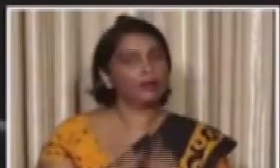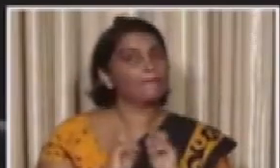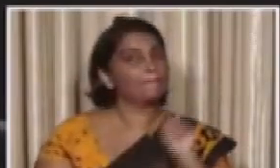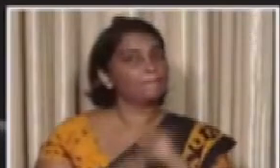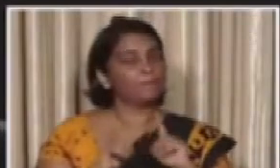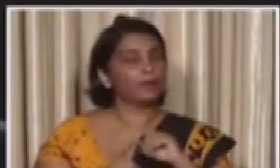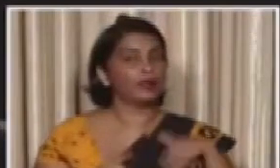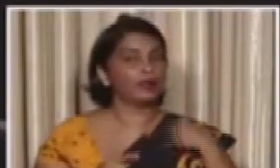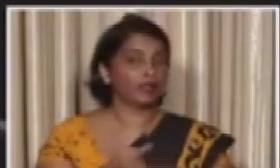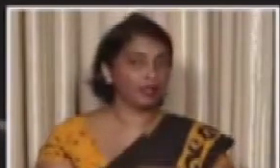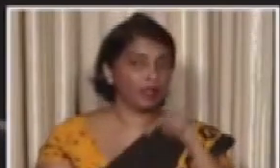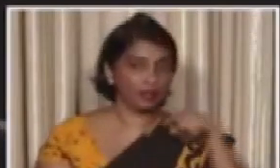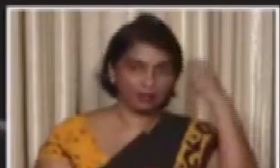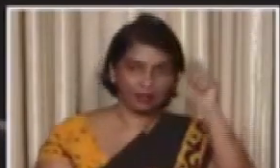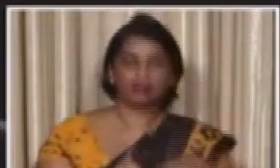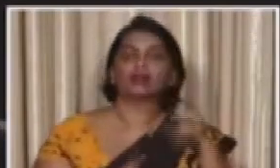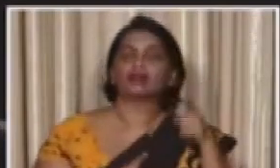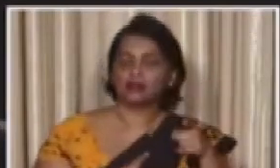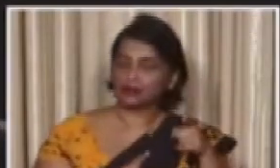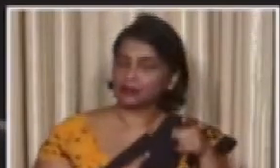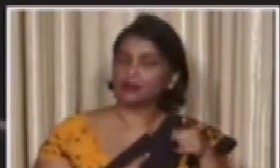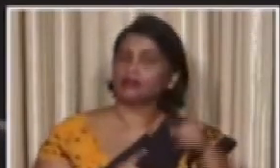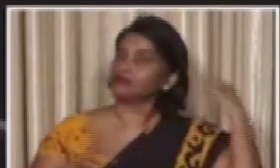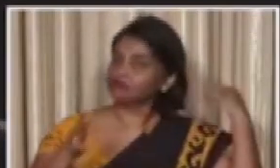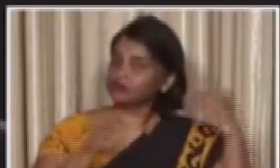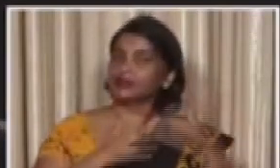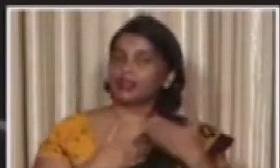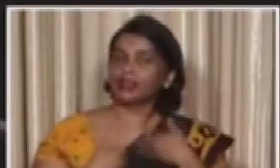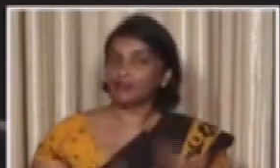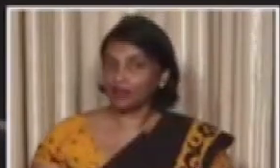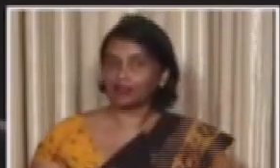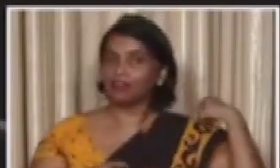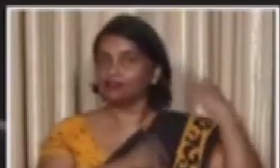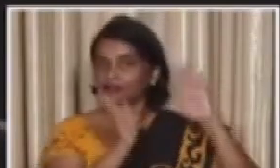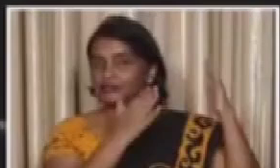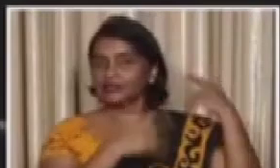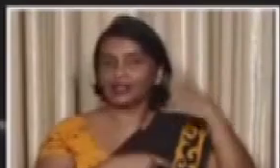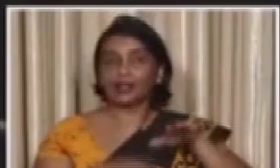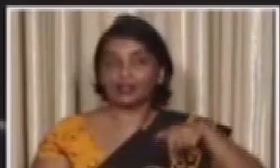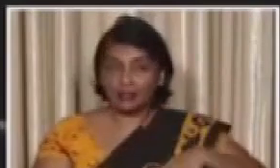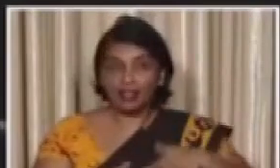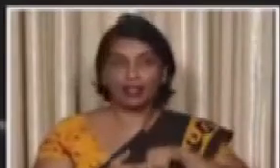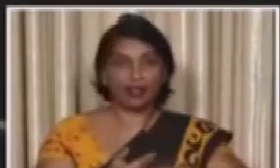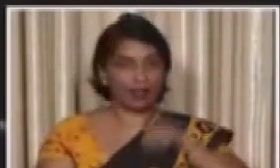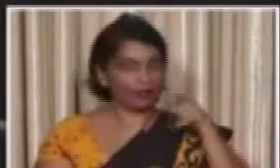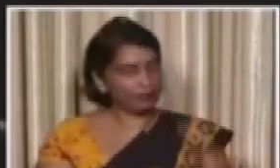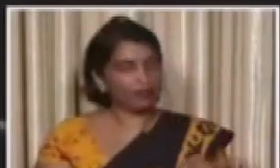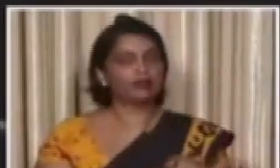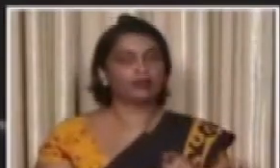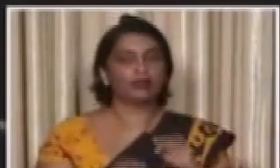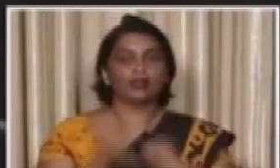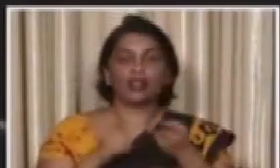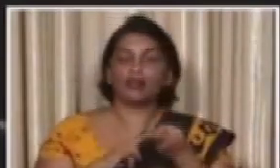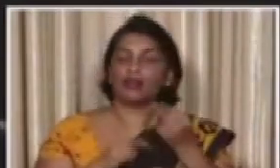පාර්ලිමේන්තු මහලු ලේකම්තුමිය ප්‍රියානි විජේසේකර මැතිනියගේ ඉඳලා අපේ වර්තමාන පාර්ලිමේන්තු මහලේකම්තුමිය දක්වා ඒ ලේකම්